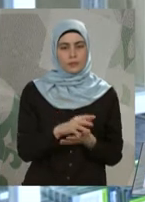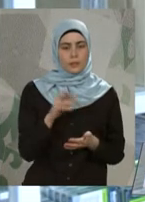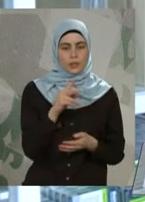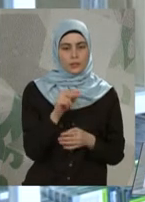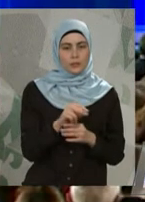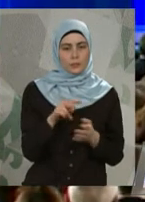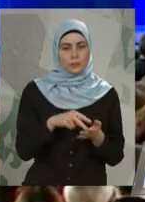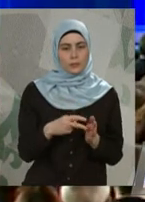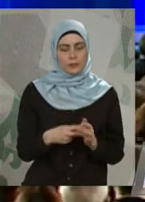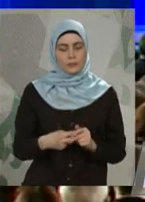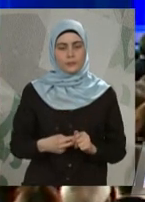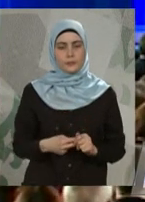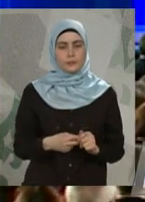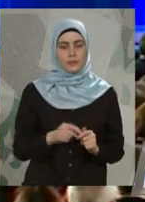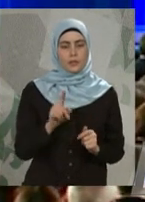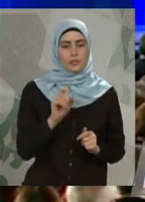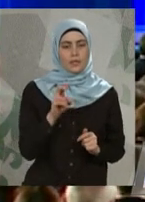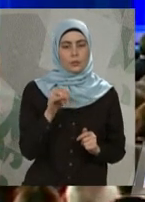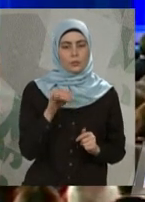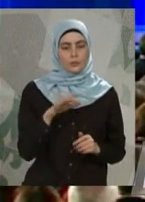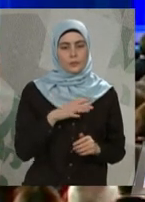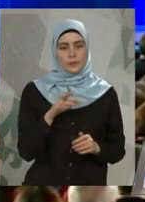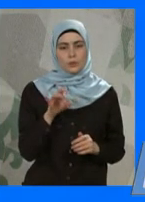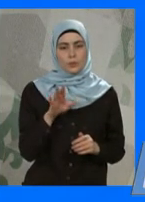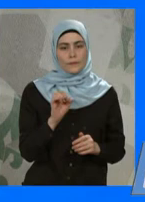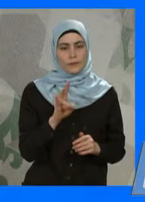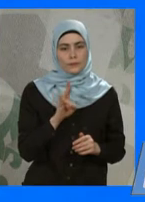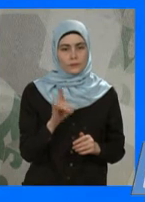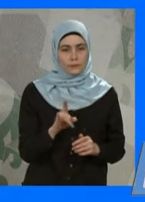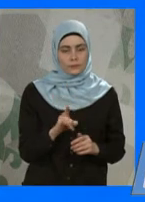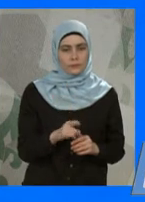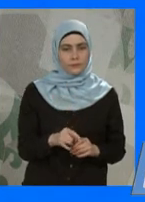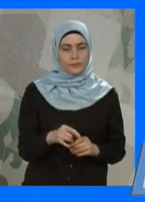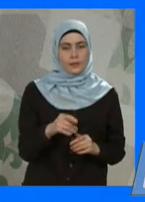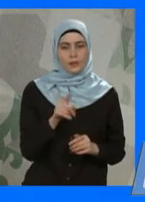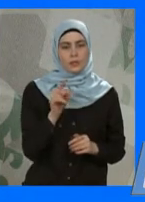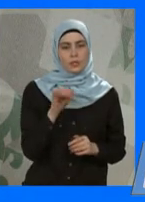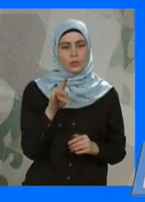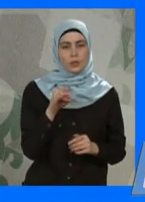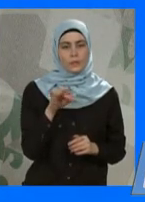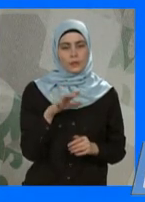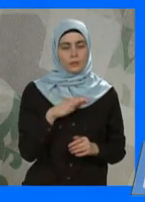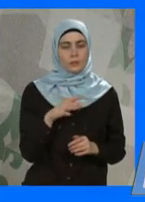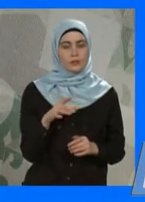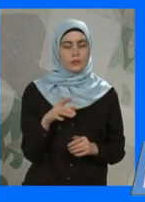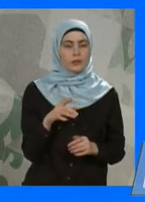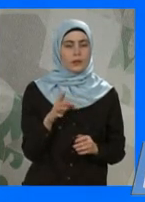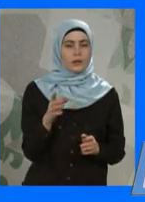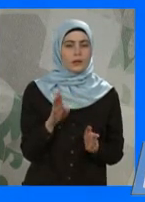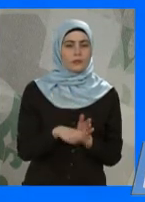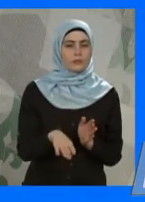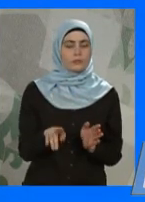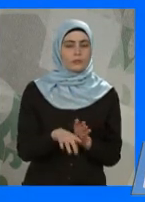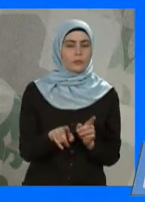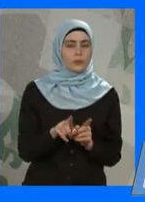лечебный план. Закупки оказались фактически сорванными. И некоторые чиновники позволяли себе рассуждать так, будто речь шла о